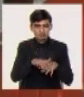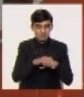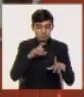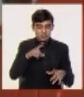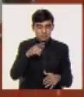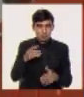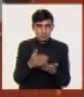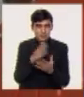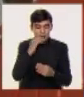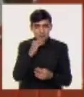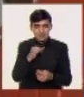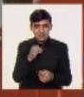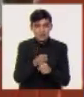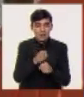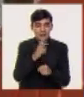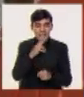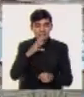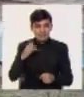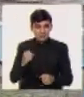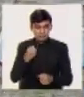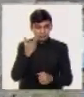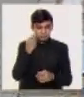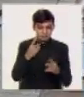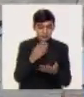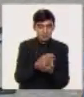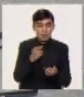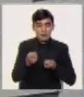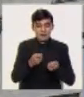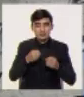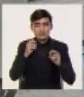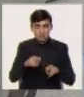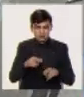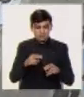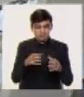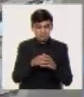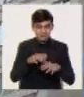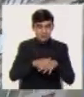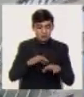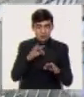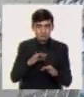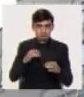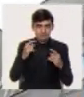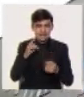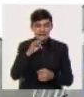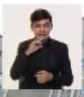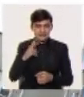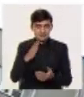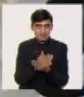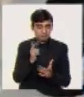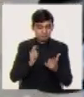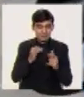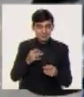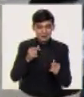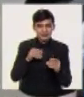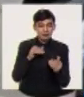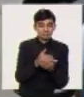есть успешные примеры работы КСК. К тому же такая форма управления, как простое товарищество, несет серьезные риски. Ведь все средства